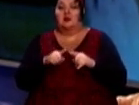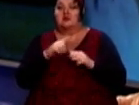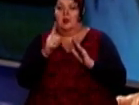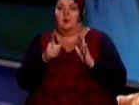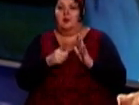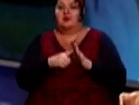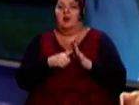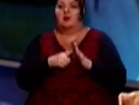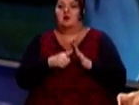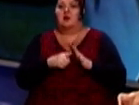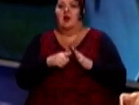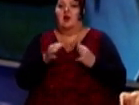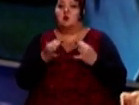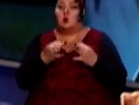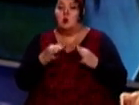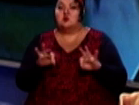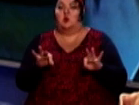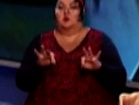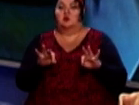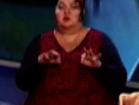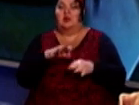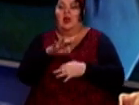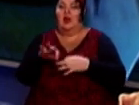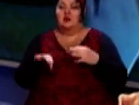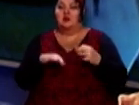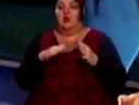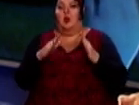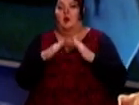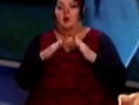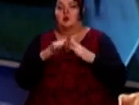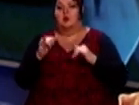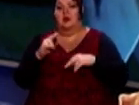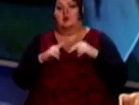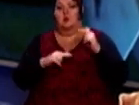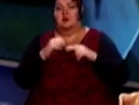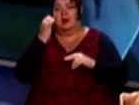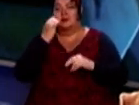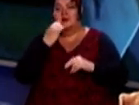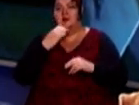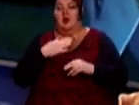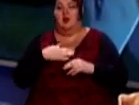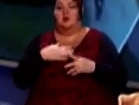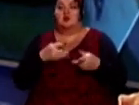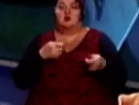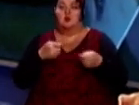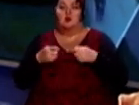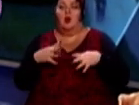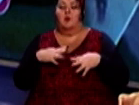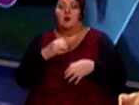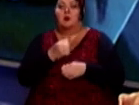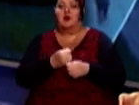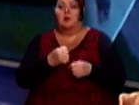архітектурної будівель та споруд. І хотіла би сказати, що завдяки нашому управлінню було напрацьовано дуже